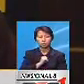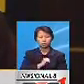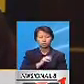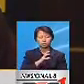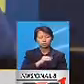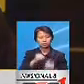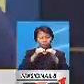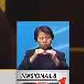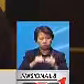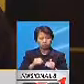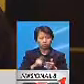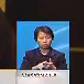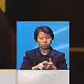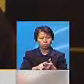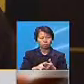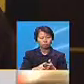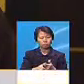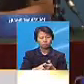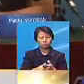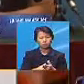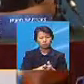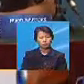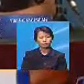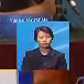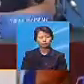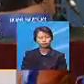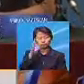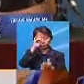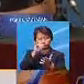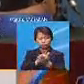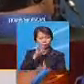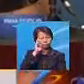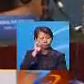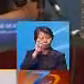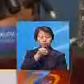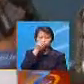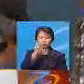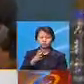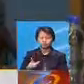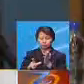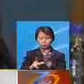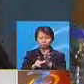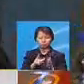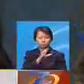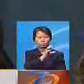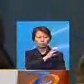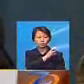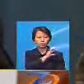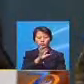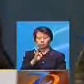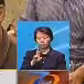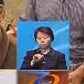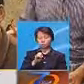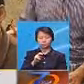iaitu ataupun game yang seterusnya, kita bertemu Tepenik. Keyakinan yang sama diluahkan pembantu jurulatih Ceres, Frank